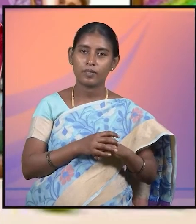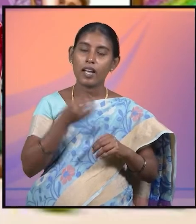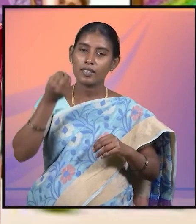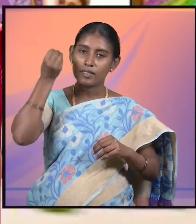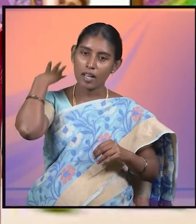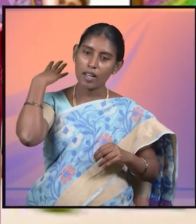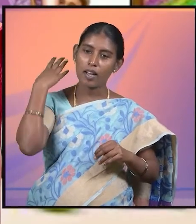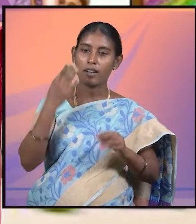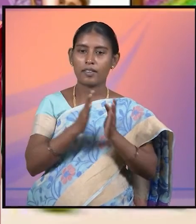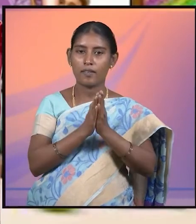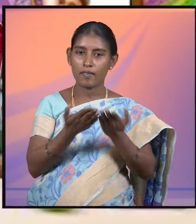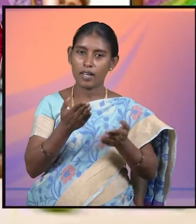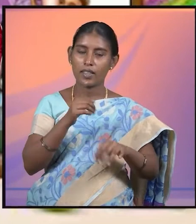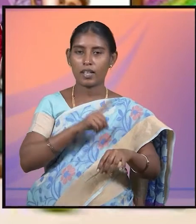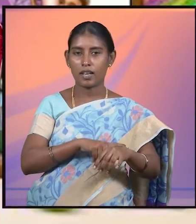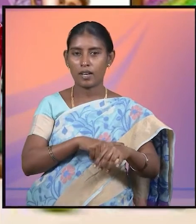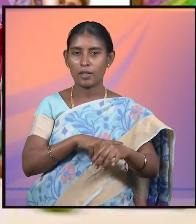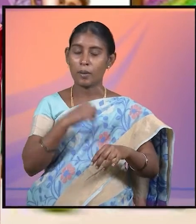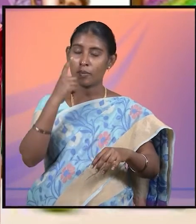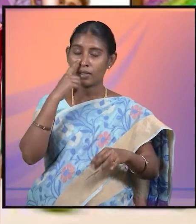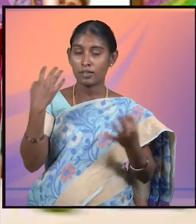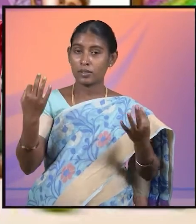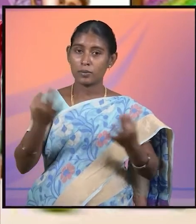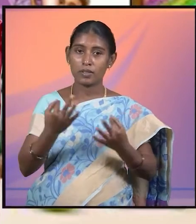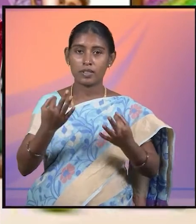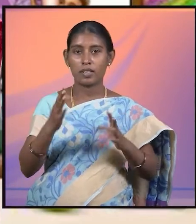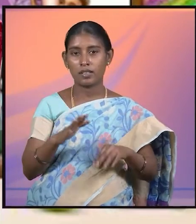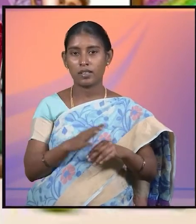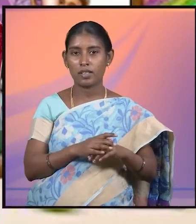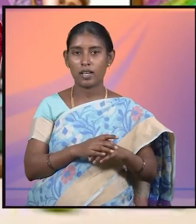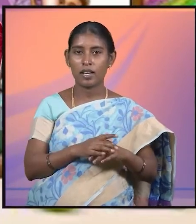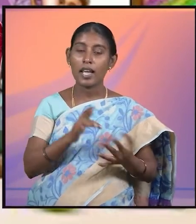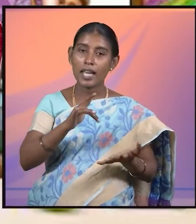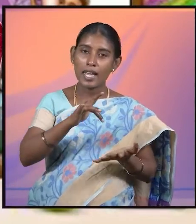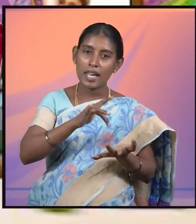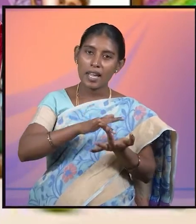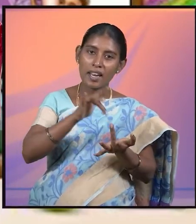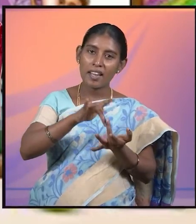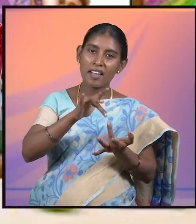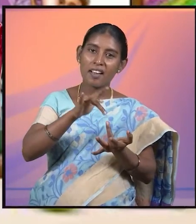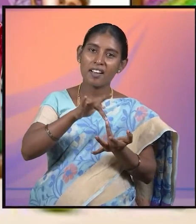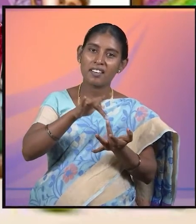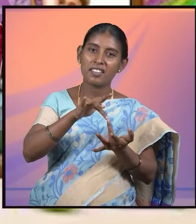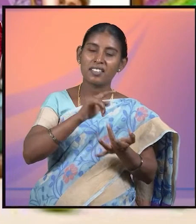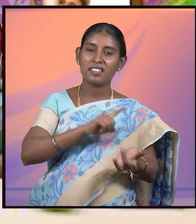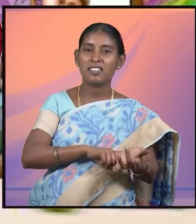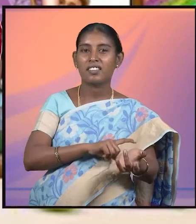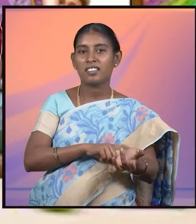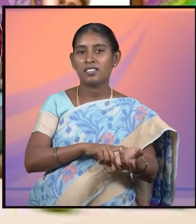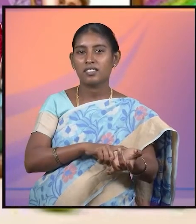காலத்திலும் வேத காலத்திலும் இவ்வாறு சிறப்பு பெற்றிருந்த பெண்கள் இடைக்காலத்தில் சில மூட பழக்க